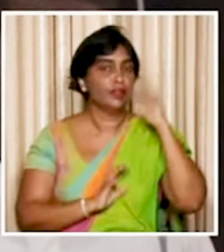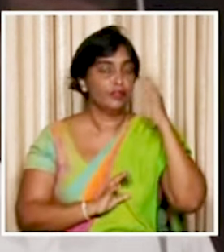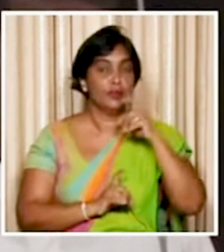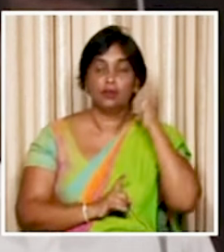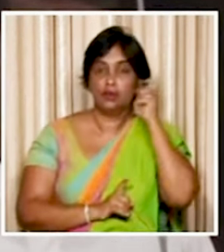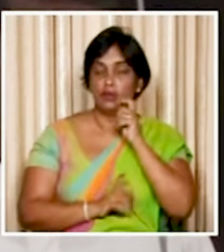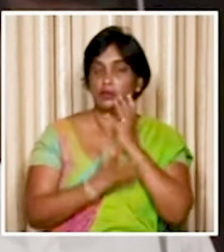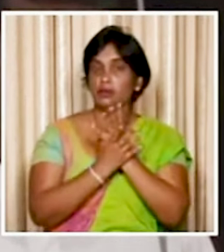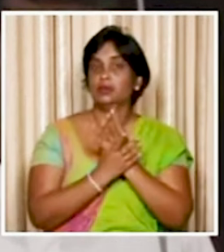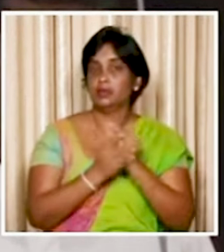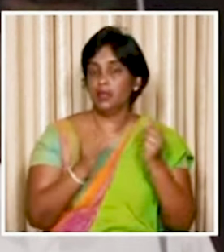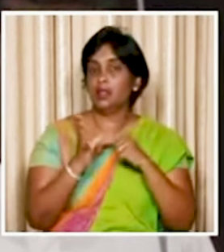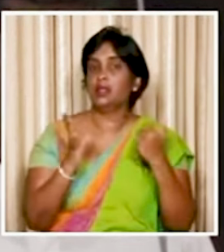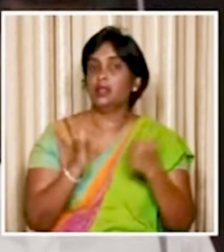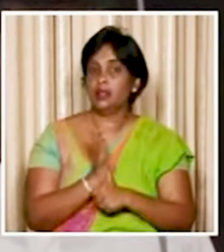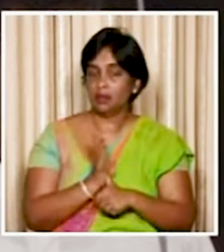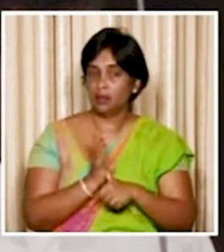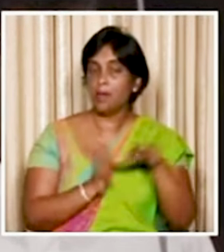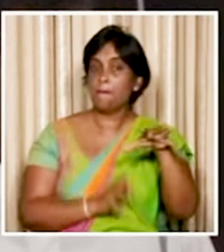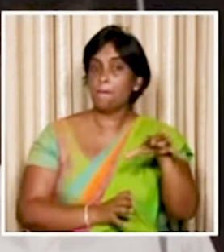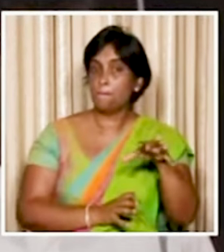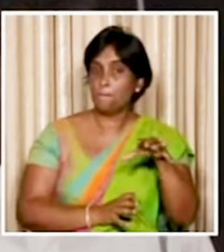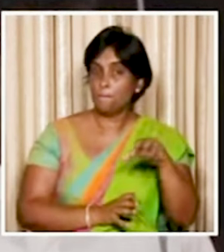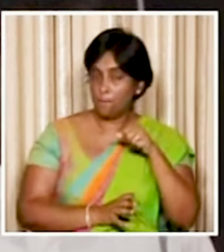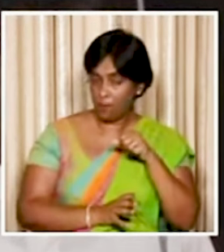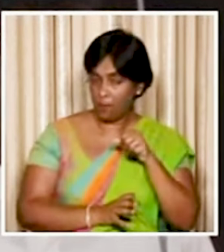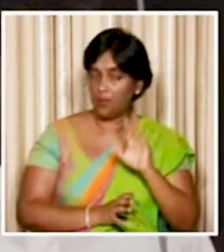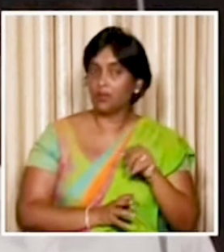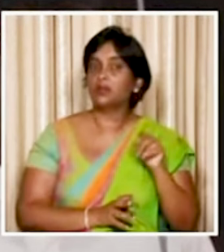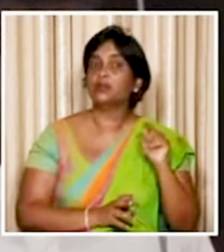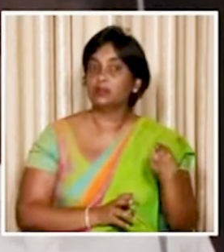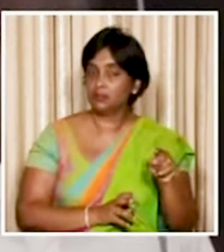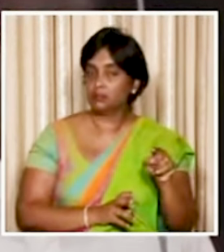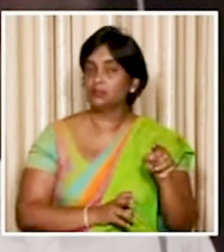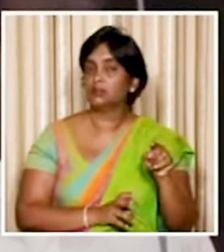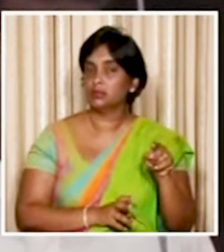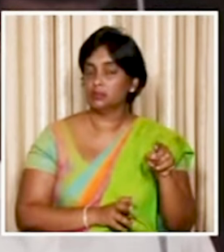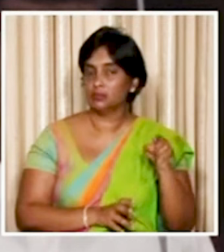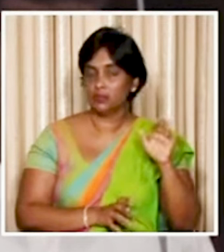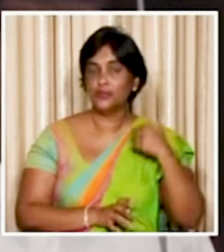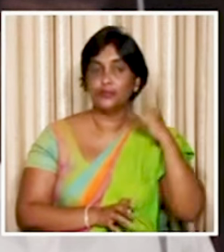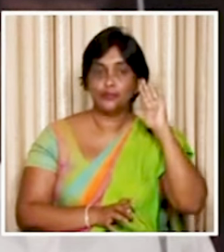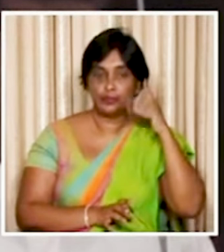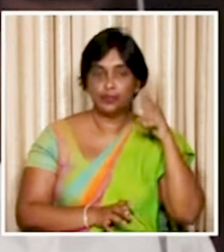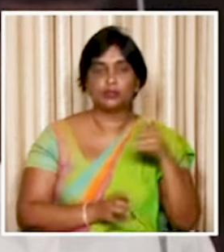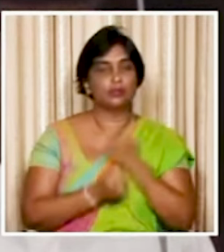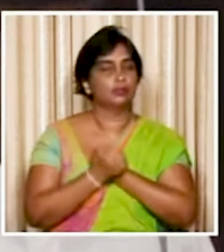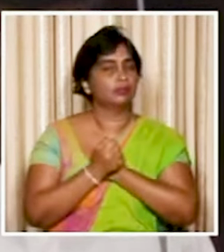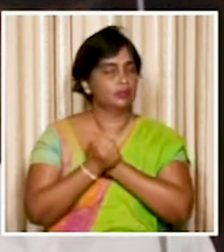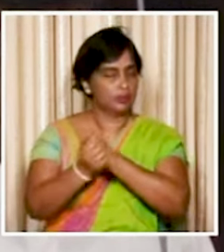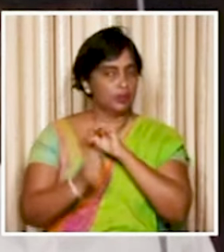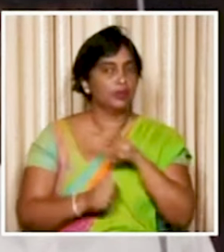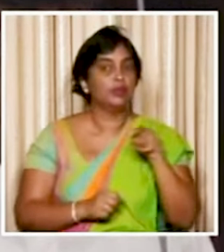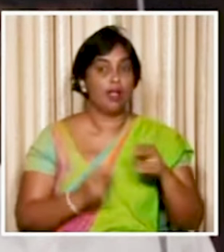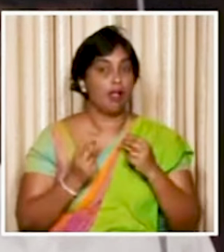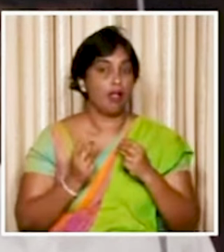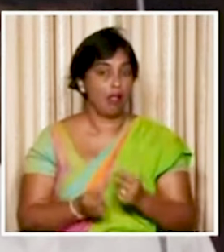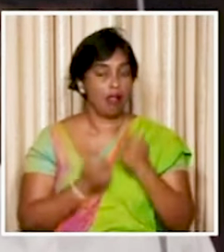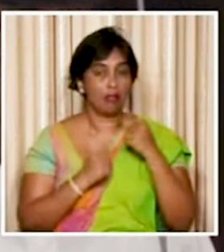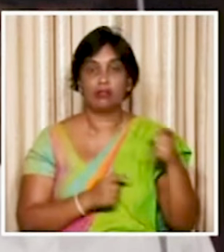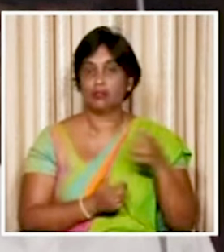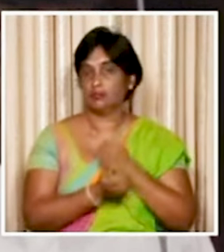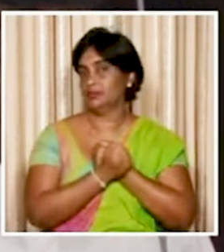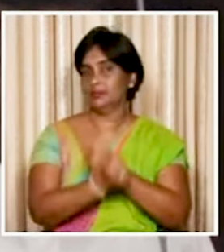யுத்தத்தில் அவசரமாக எடுக்கப்பட்ட ஒரு சட்டம், அவசரமாக வழங்கப்பட்ட தீர்ப்புகள். குறிப்பாக தும்பரையில்